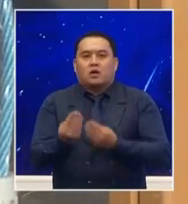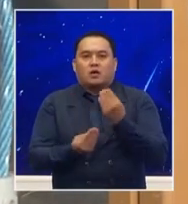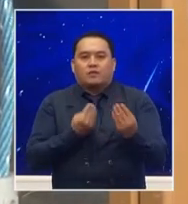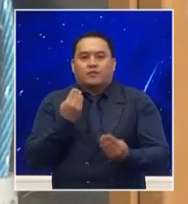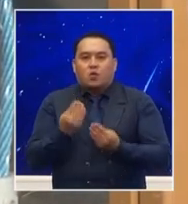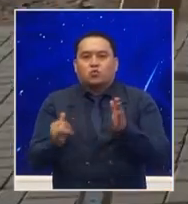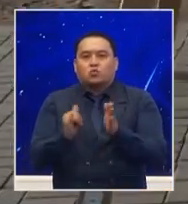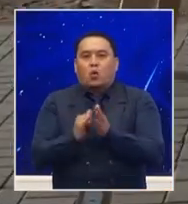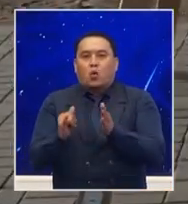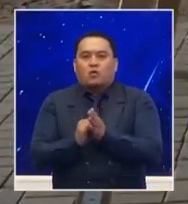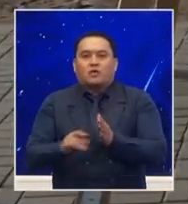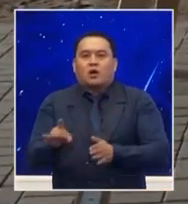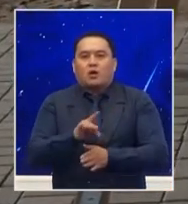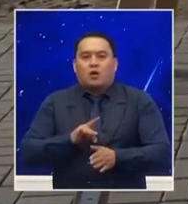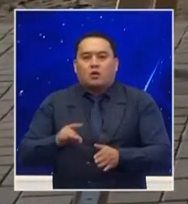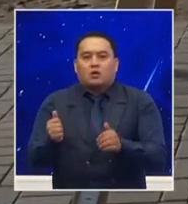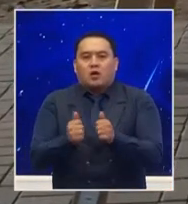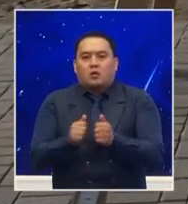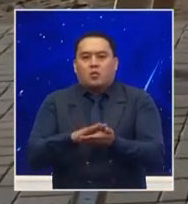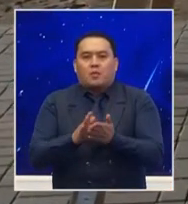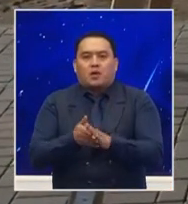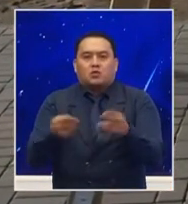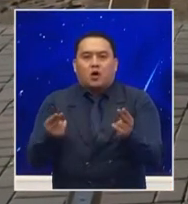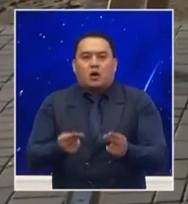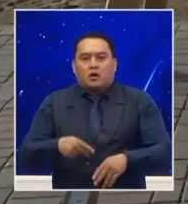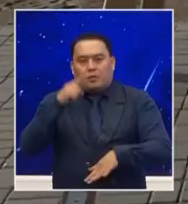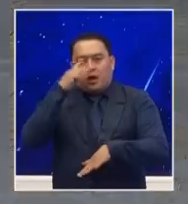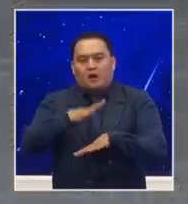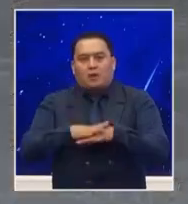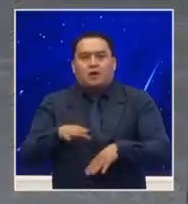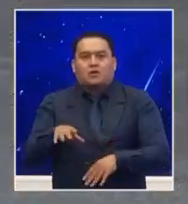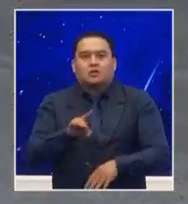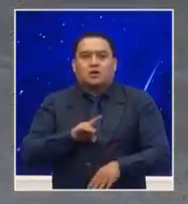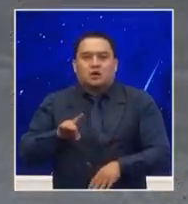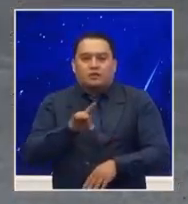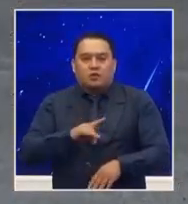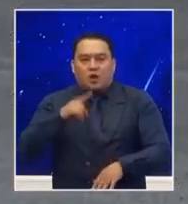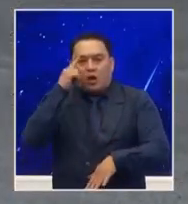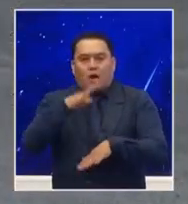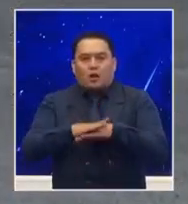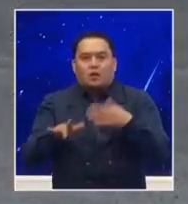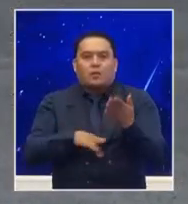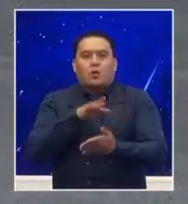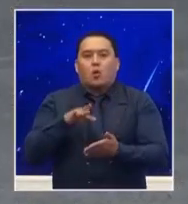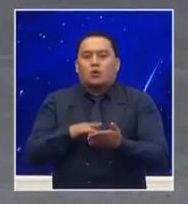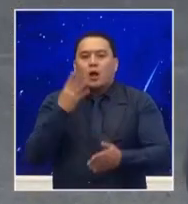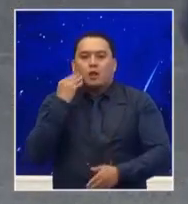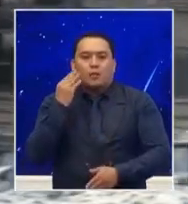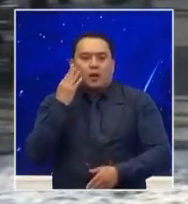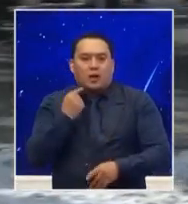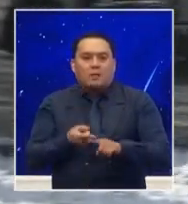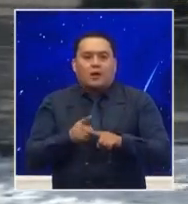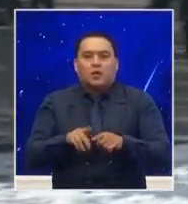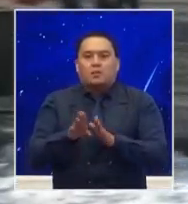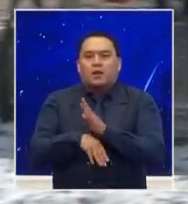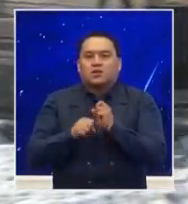игровых комплексов установлены в районе в рамках меморандума между аппаратом акима Ембикши Казахского района и акиматом города Алматы.